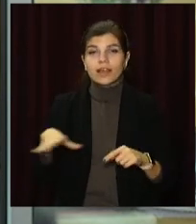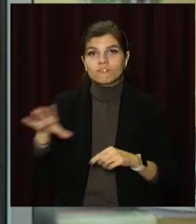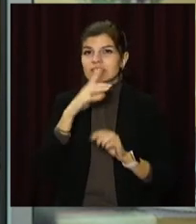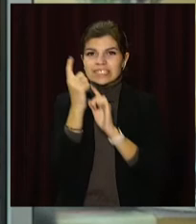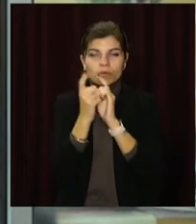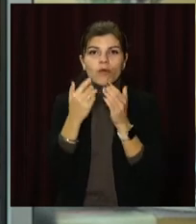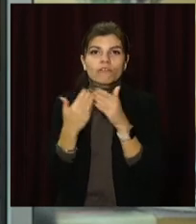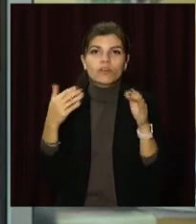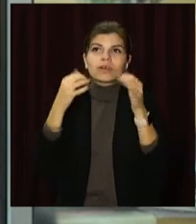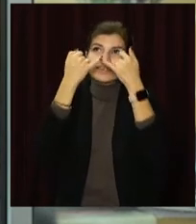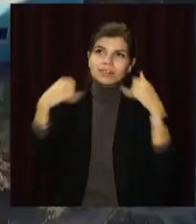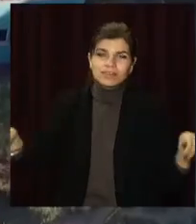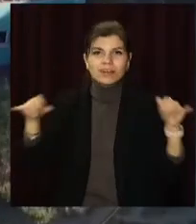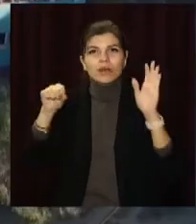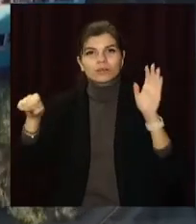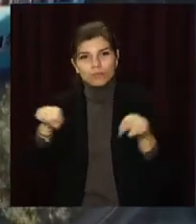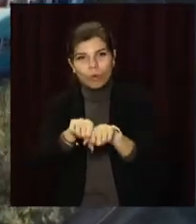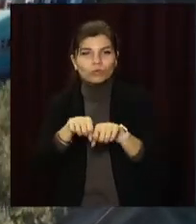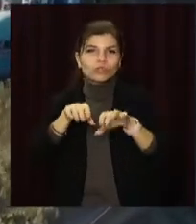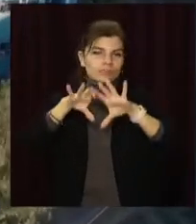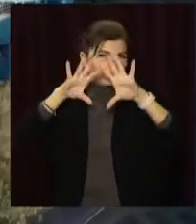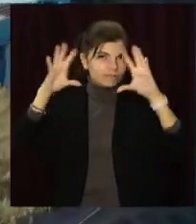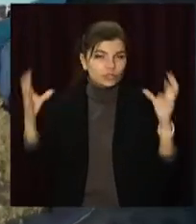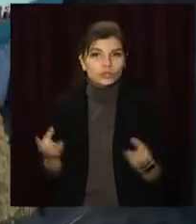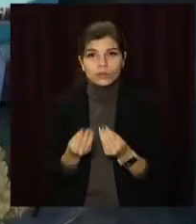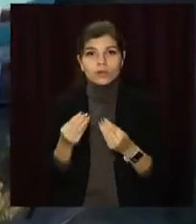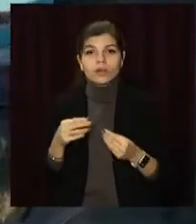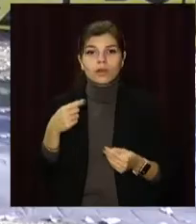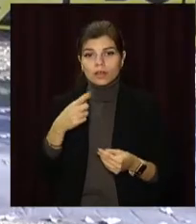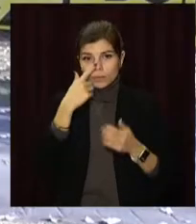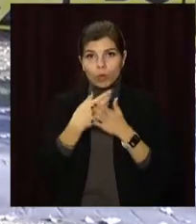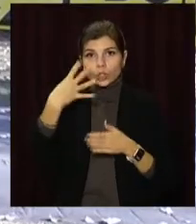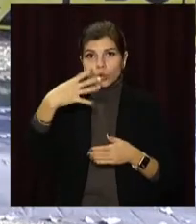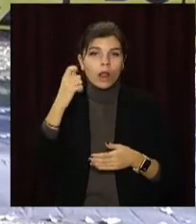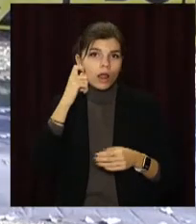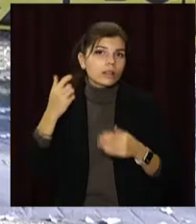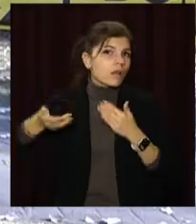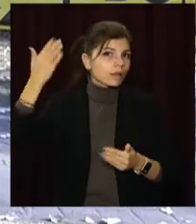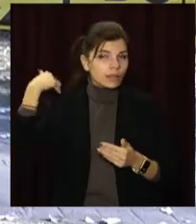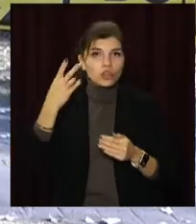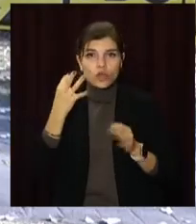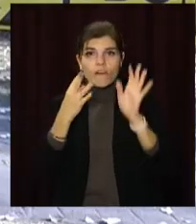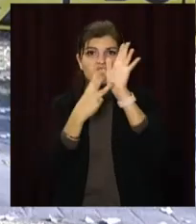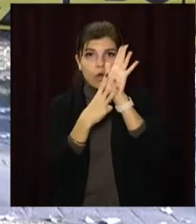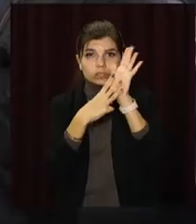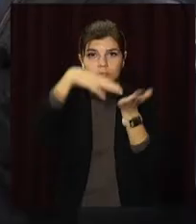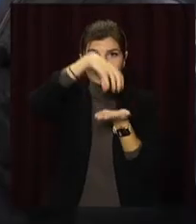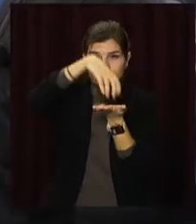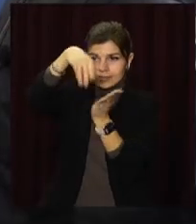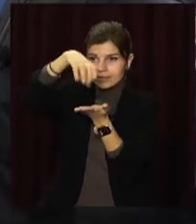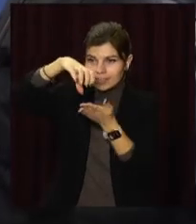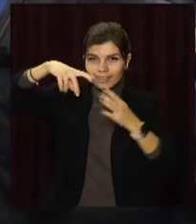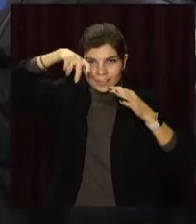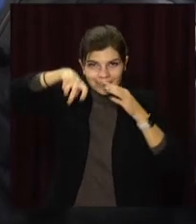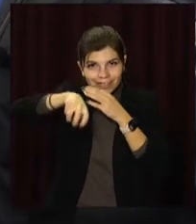– від комунікацій до внутрішнього оздоблення. Дошкільний заклад звели понад 40 років тому, проте 8 корпусів, поєднаних